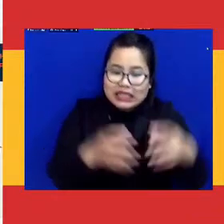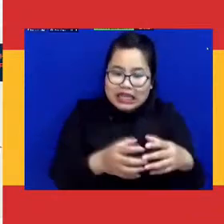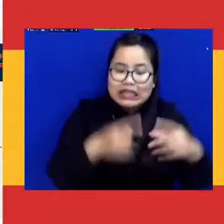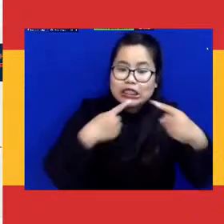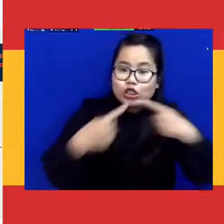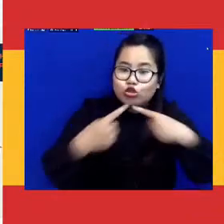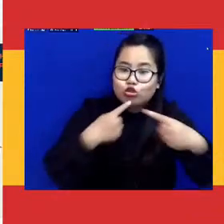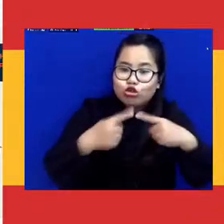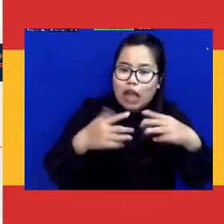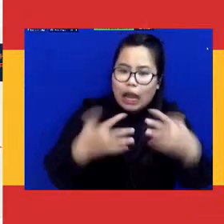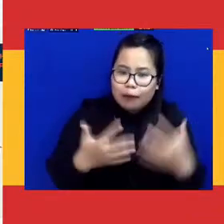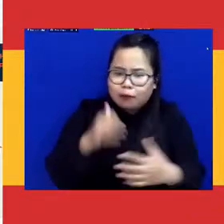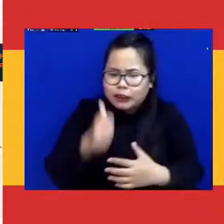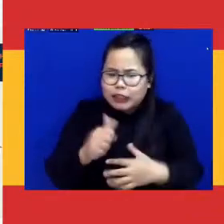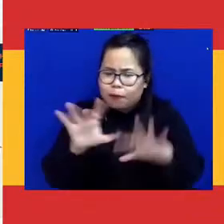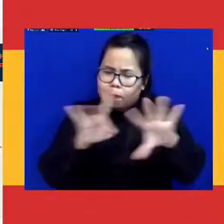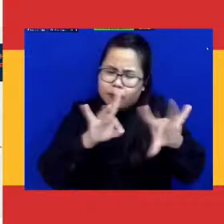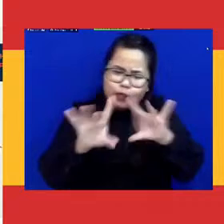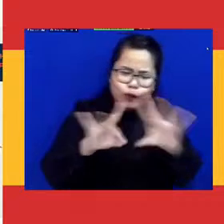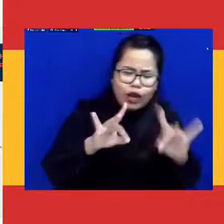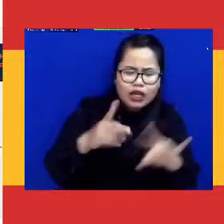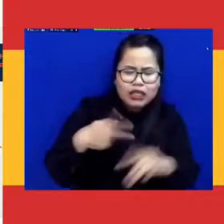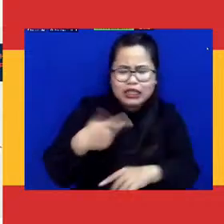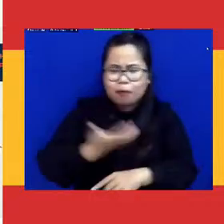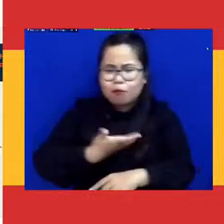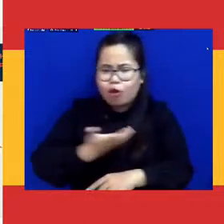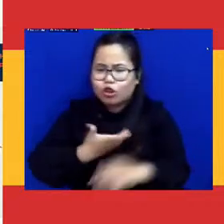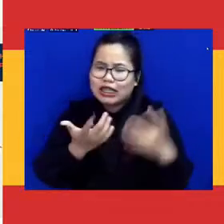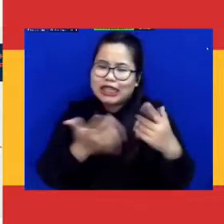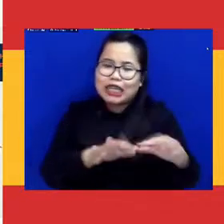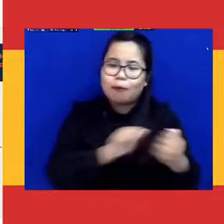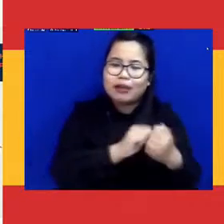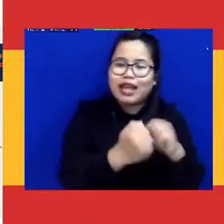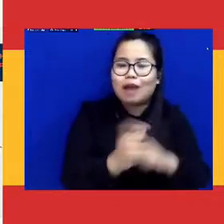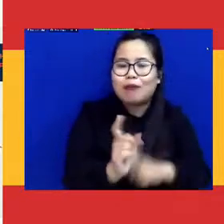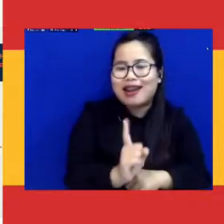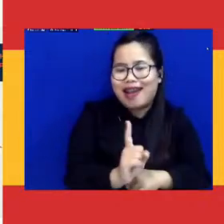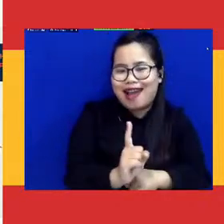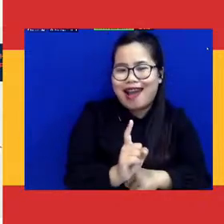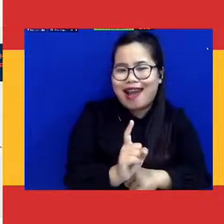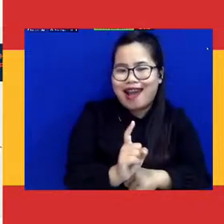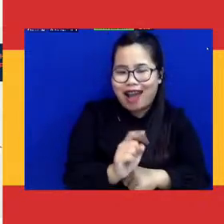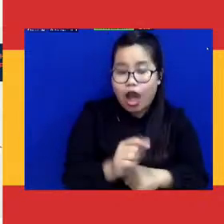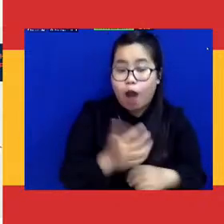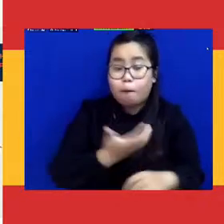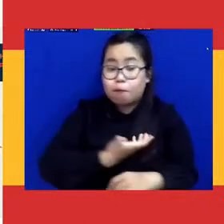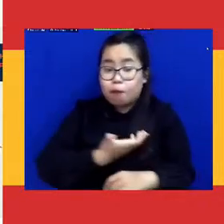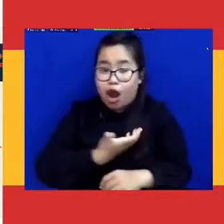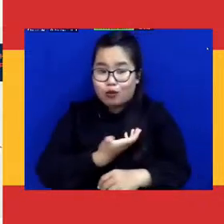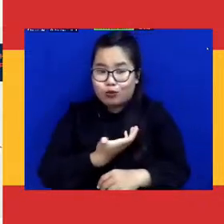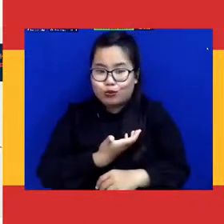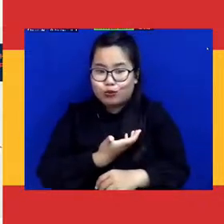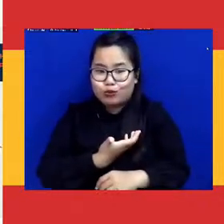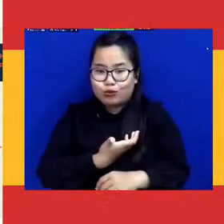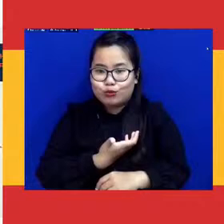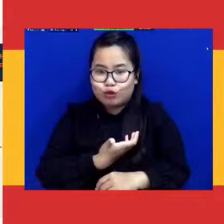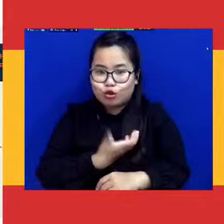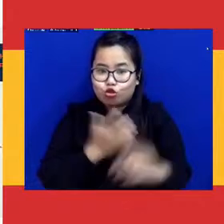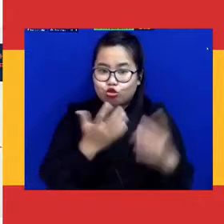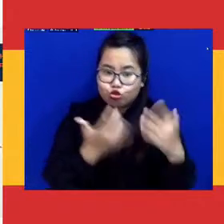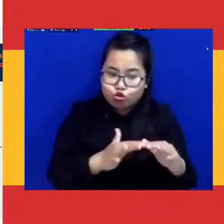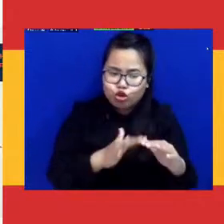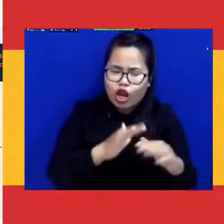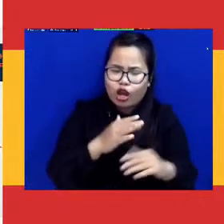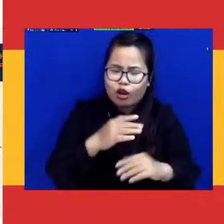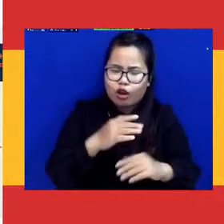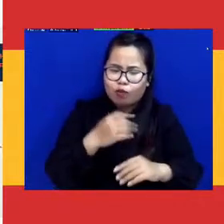adalah menentukan kita mau menyelesaikan masalah yang mana nih. Mau yang sudah bertahun-tahun